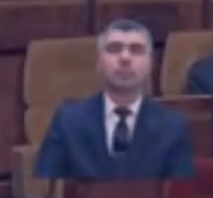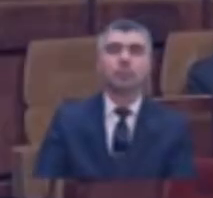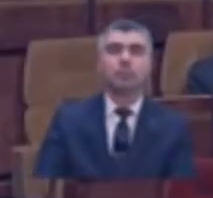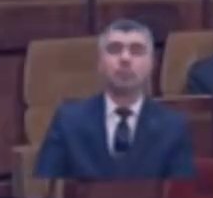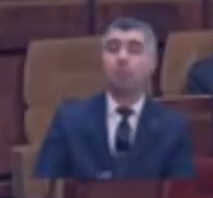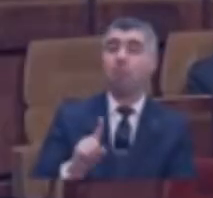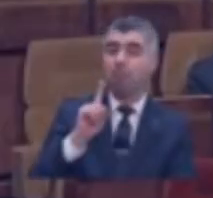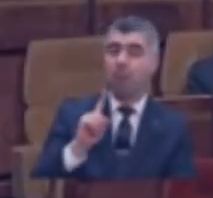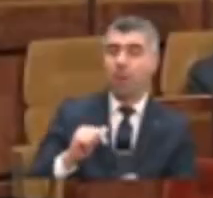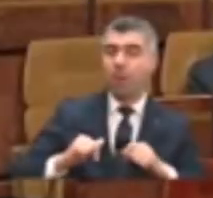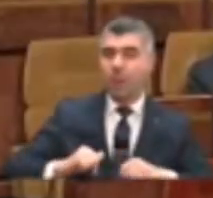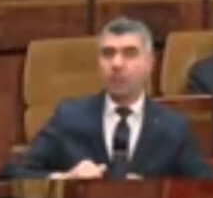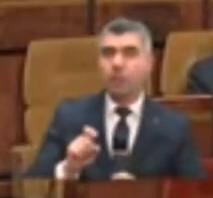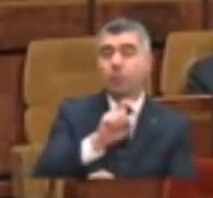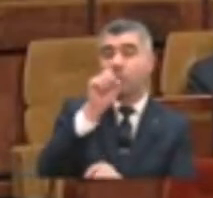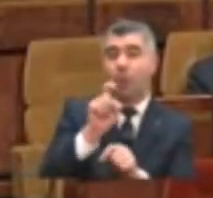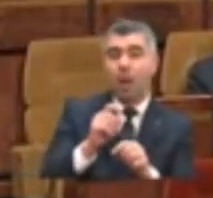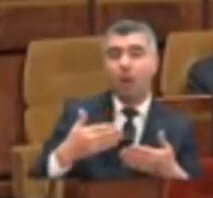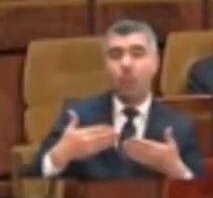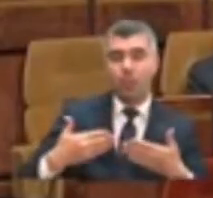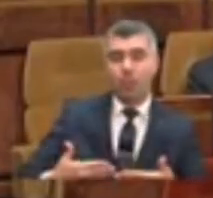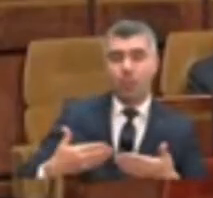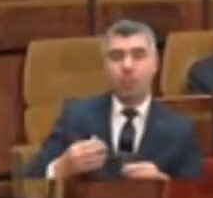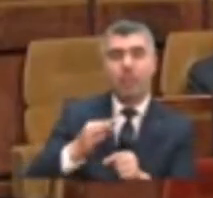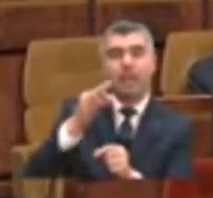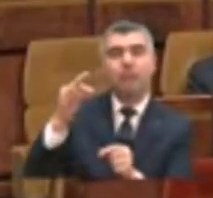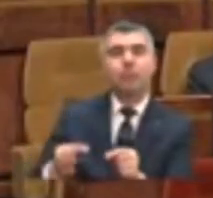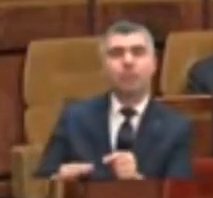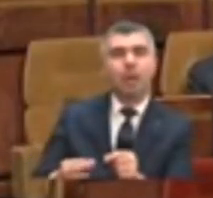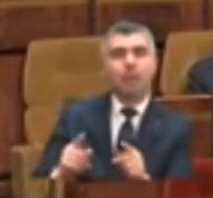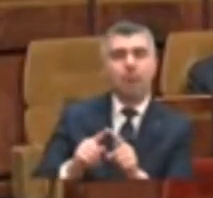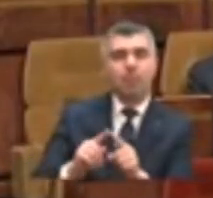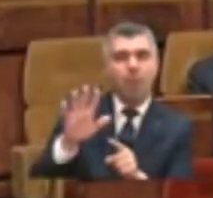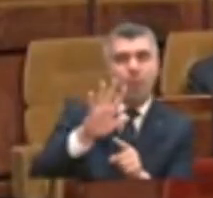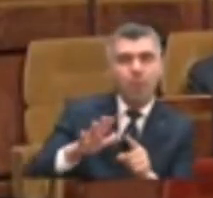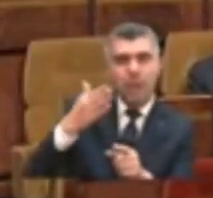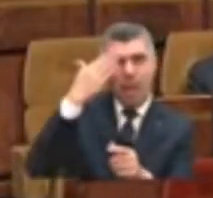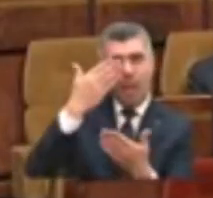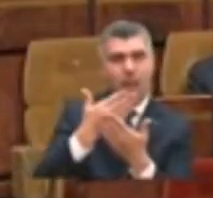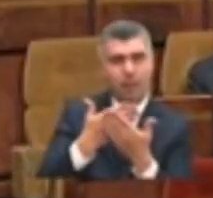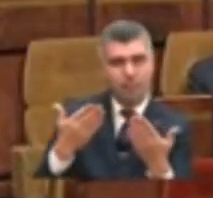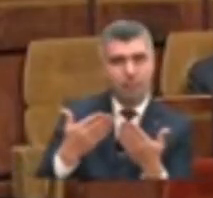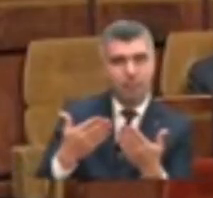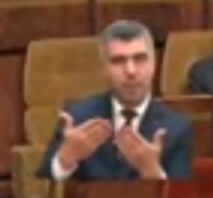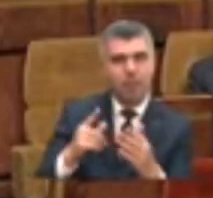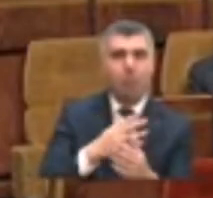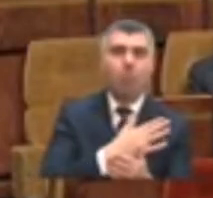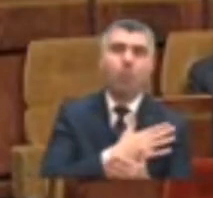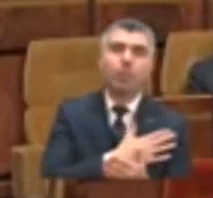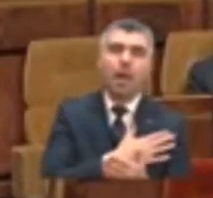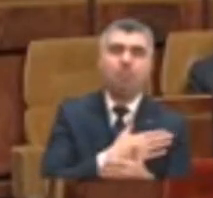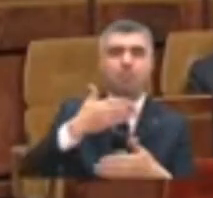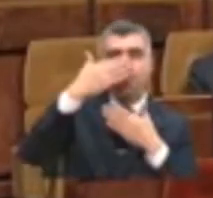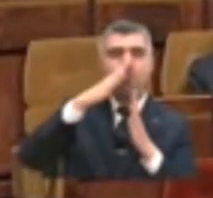ولكن سيد الوزير سؤالي اليوم جاء نتيجة عن لما كنعرفوا احنا كاملين أن المنتخب المغربي شرفنا وشرف